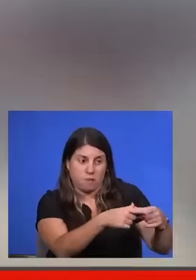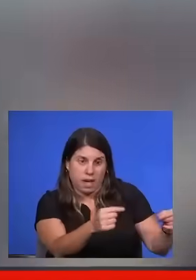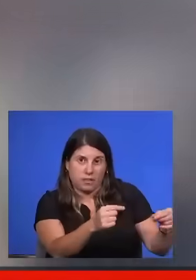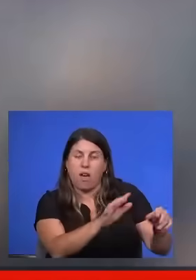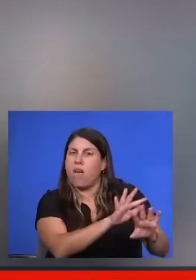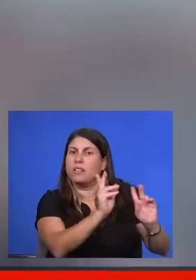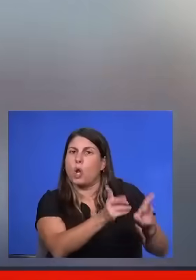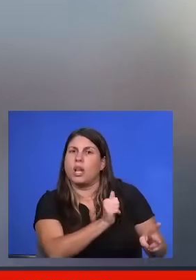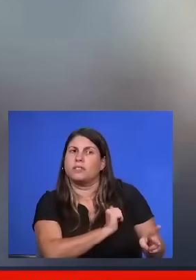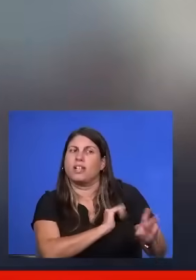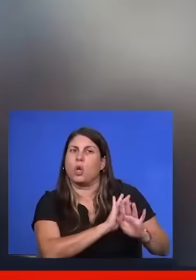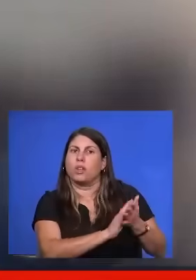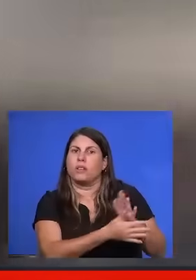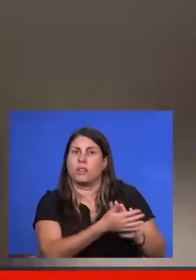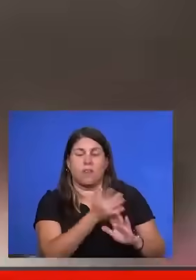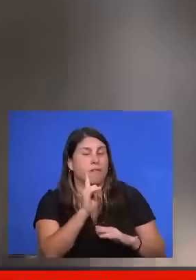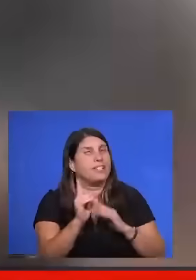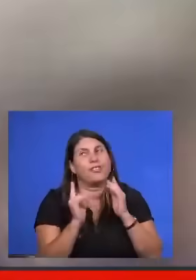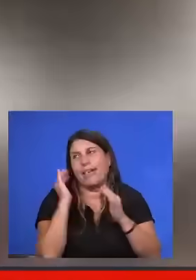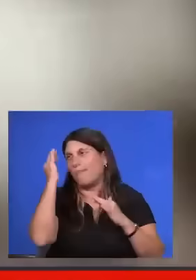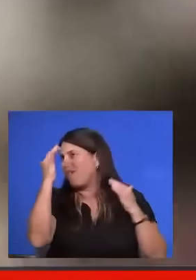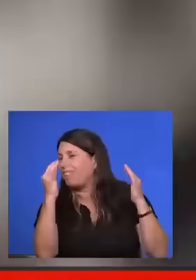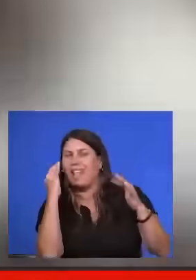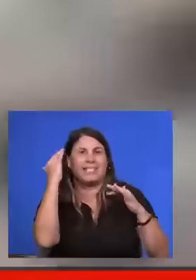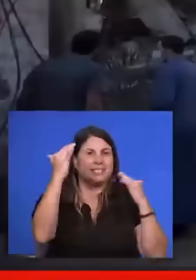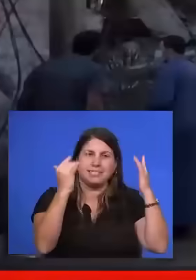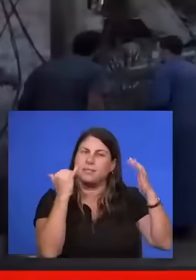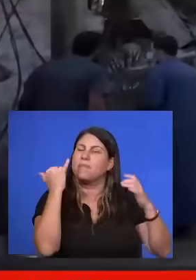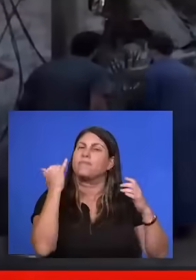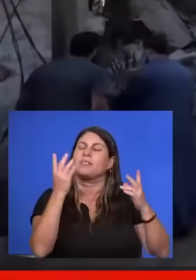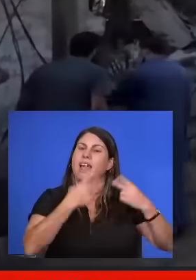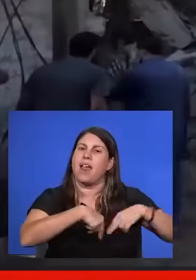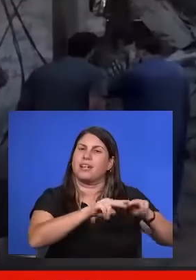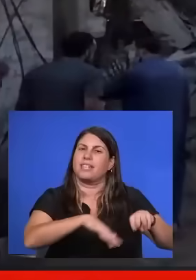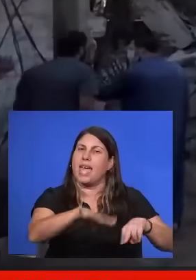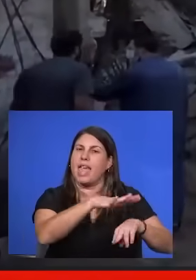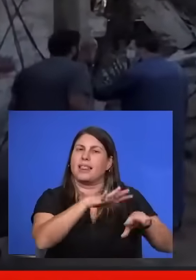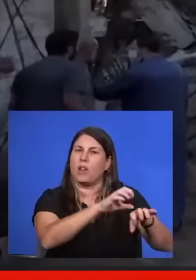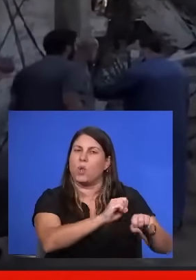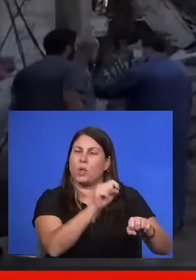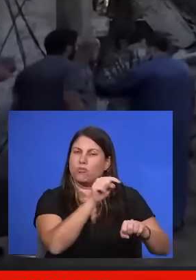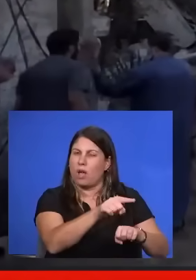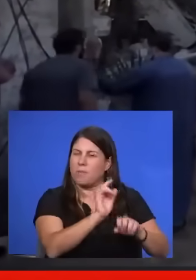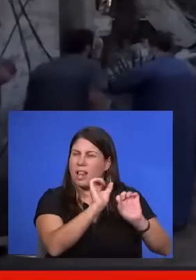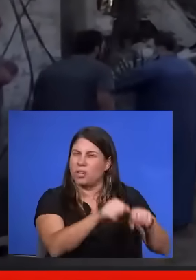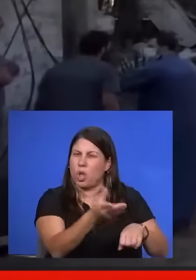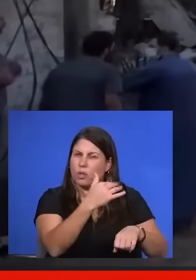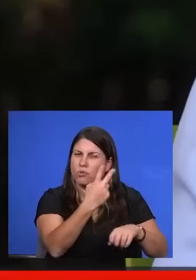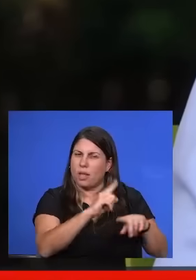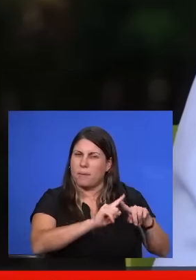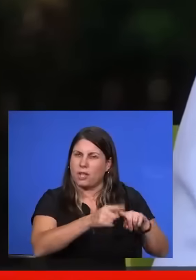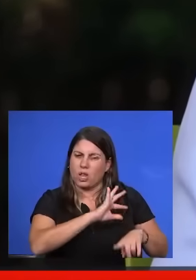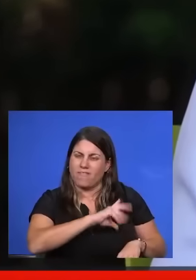מי שמפנטז, מפנטז להחזיר גם את ההתנחלויות לשם. לשלוט בעוד 2 מיליון פלסטינים, זו